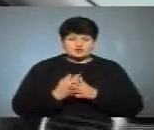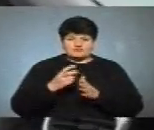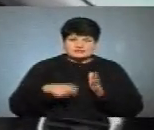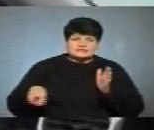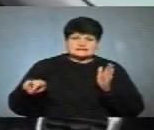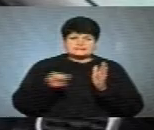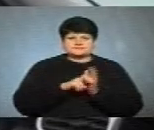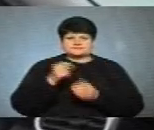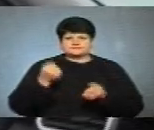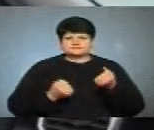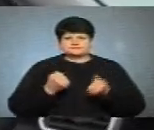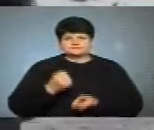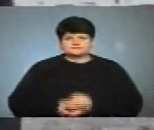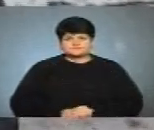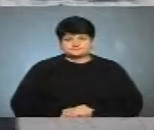кермо.